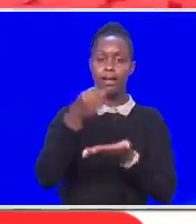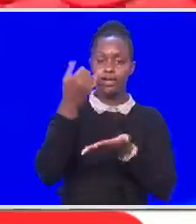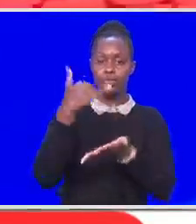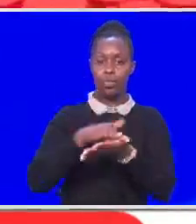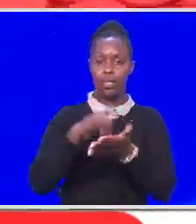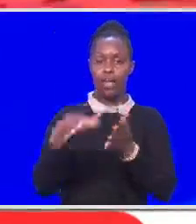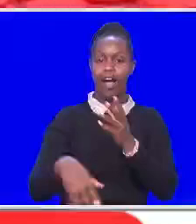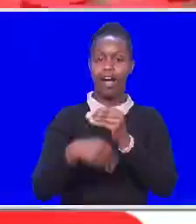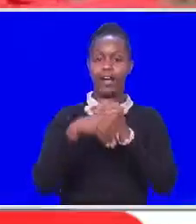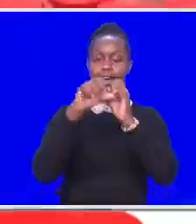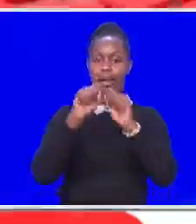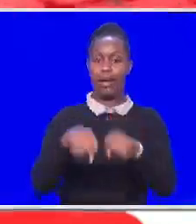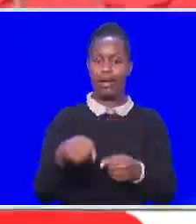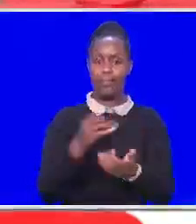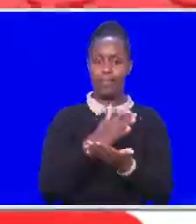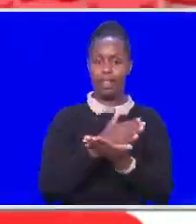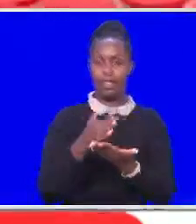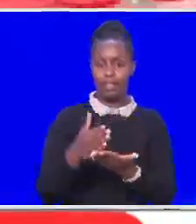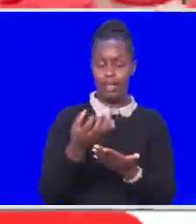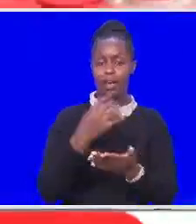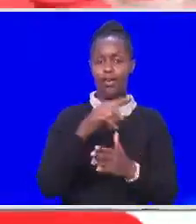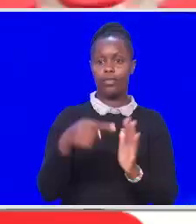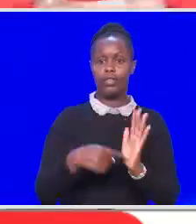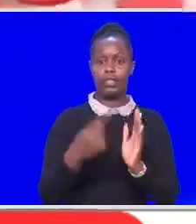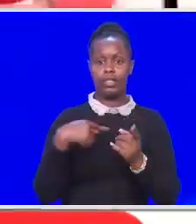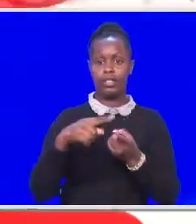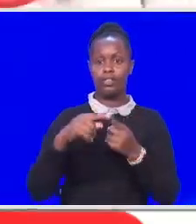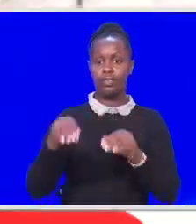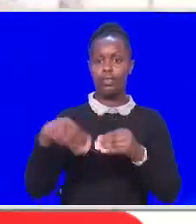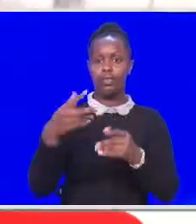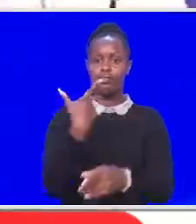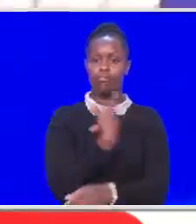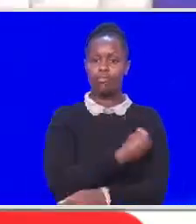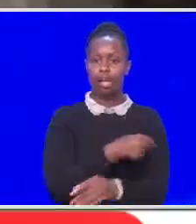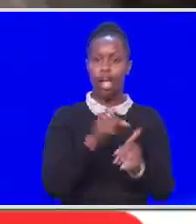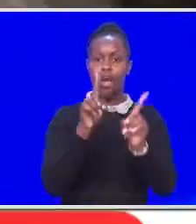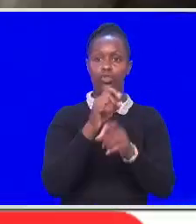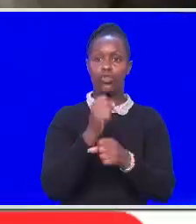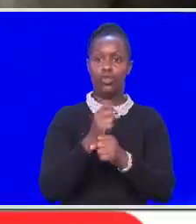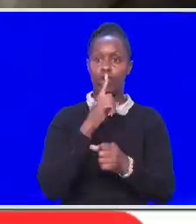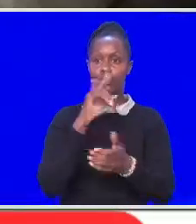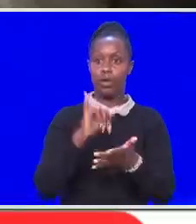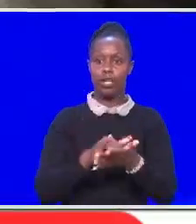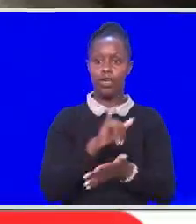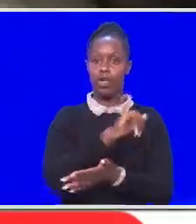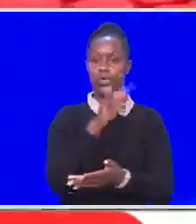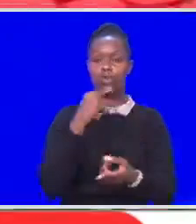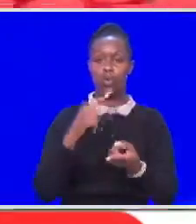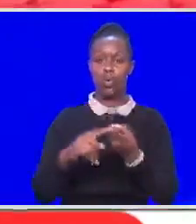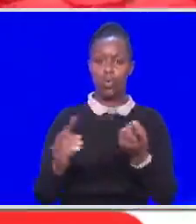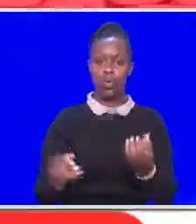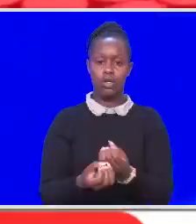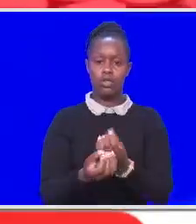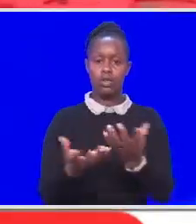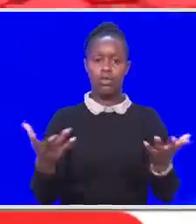kuongeza mgao wa ufadhili wa kusaka chanjo, pamoja na kuhakikisha kuwa wanaosambaza chanjo Kenya